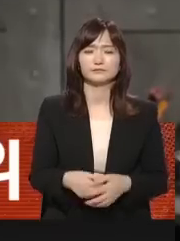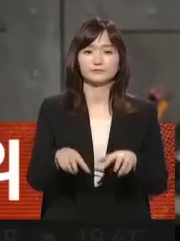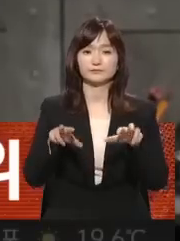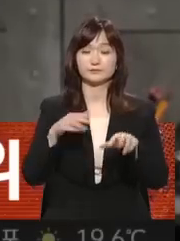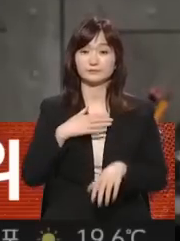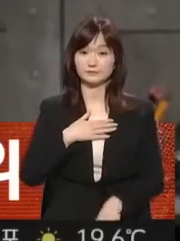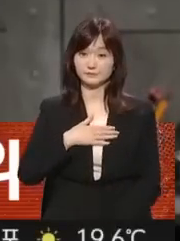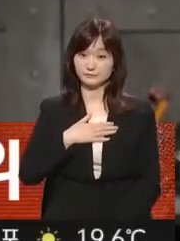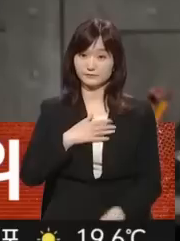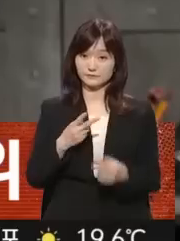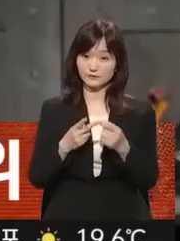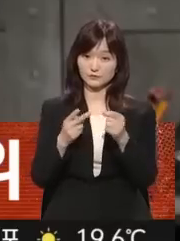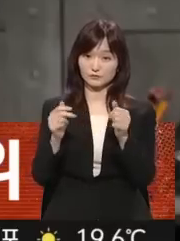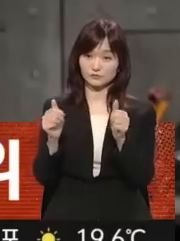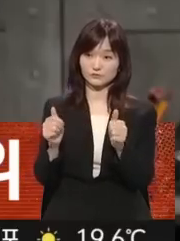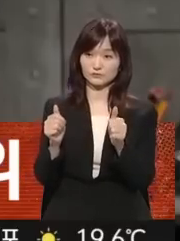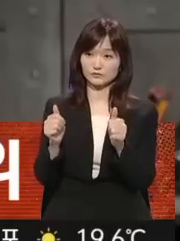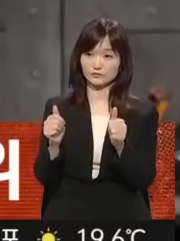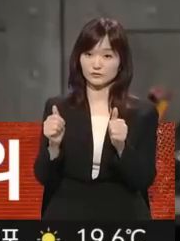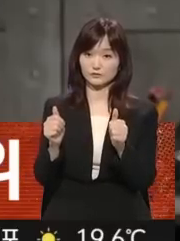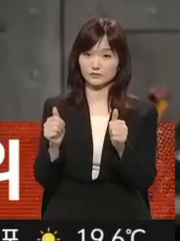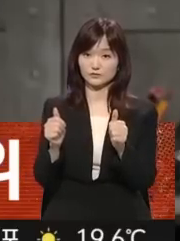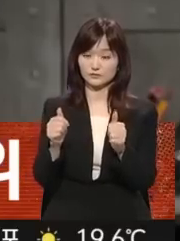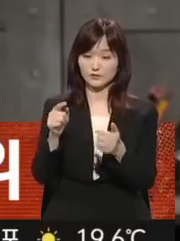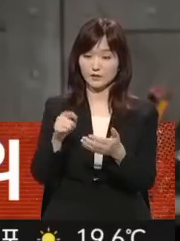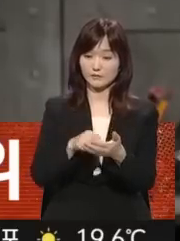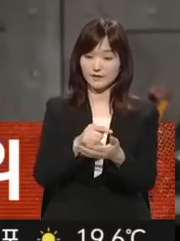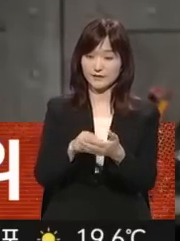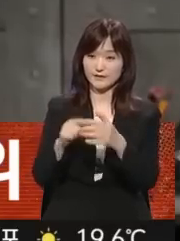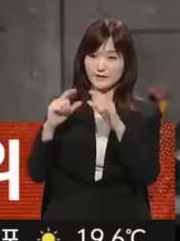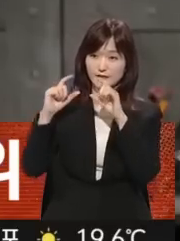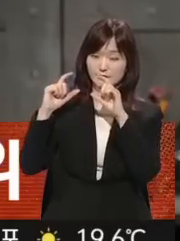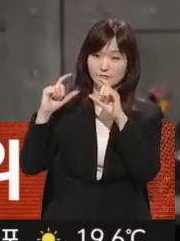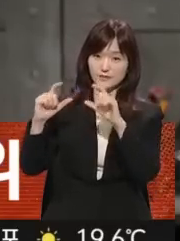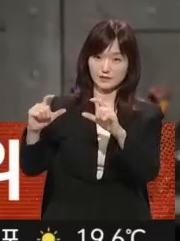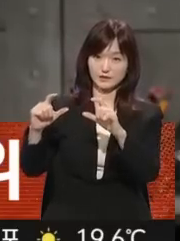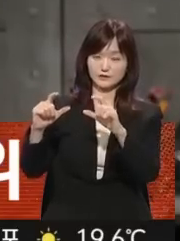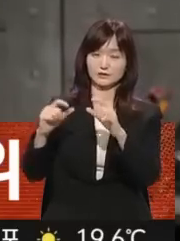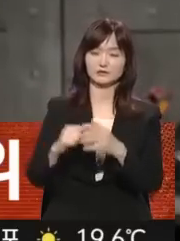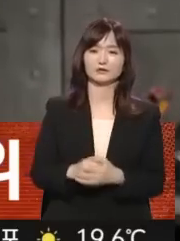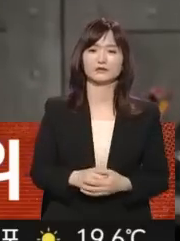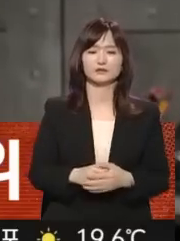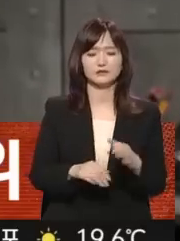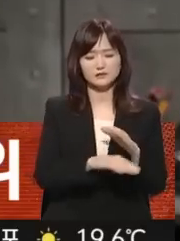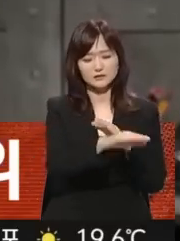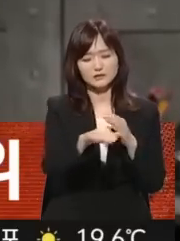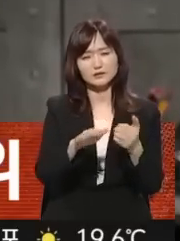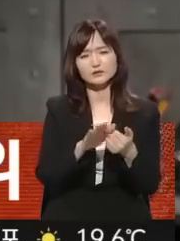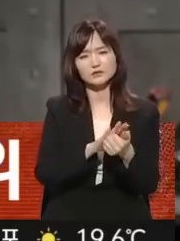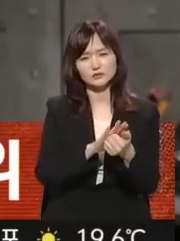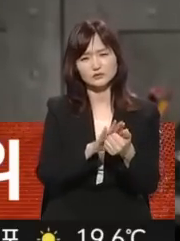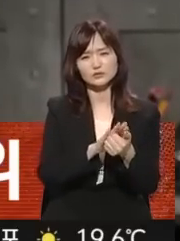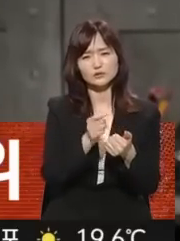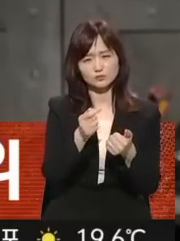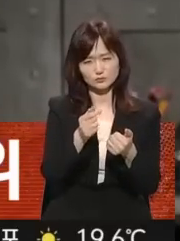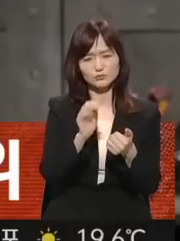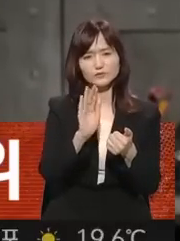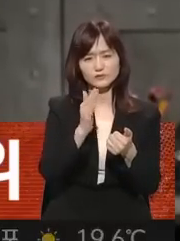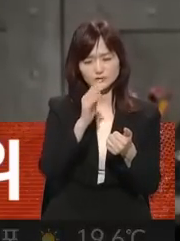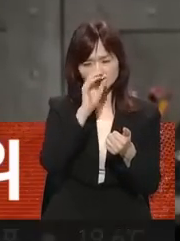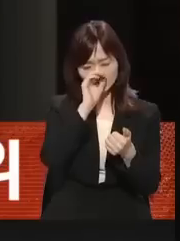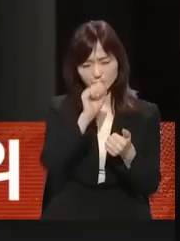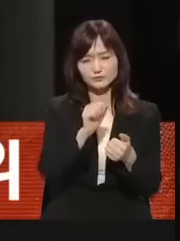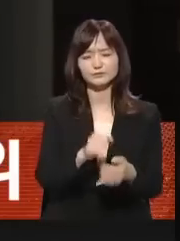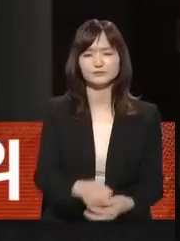알고 있다시피 항소심에서 조금 이제 배상 판결이 나왔는데 조금이라도이 가정의 위로가 되었으면 하는 마음입니다